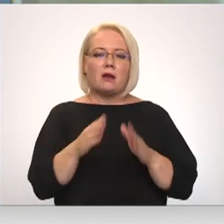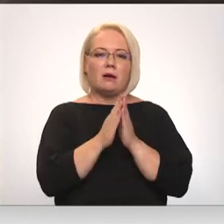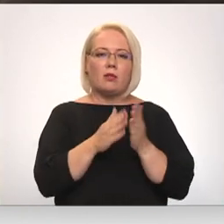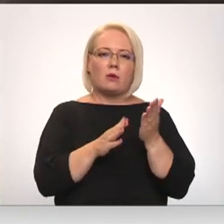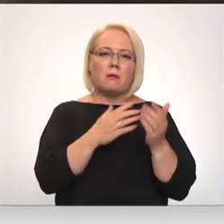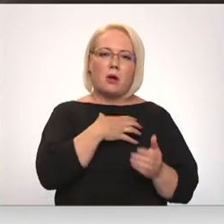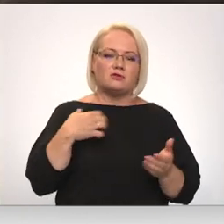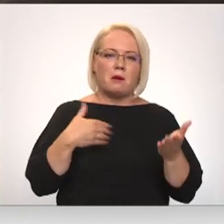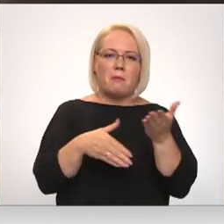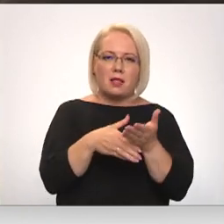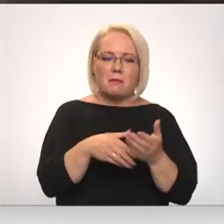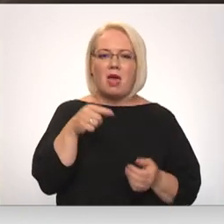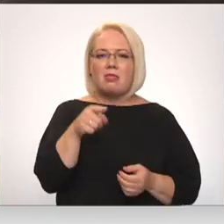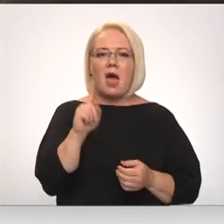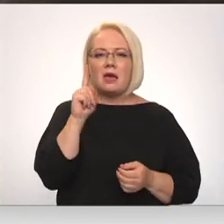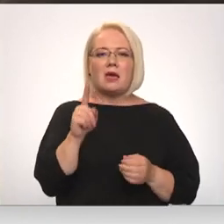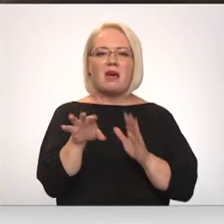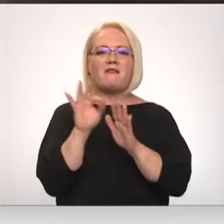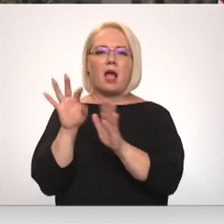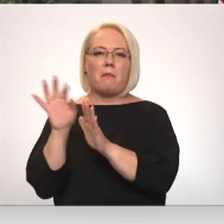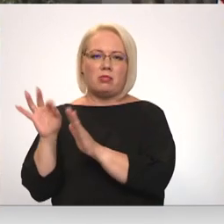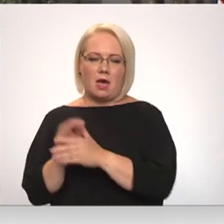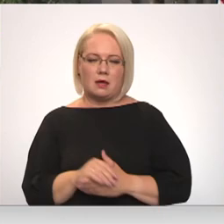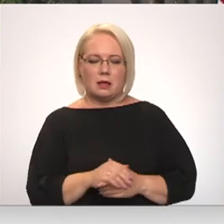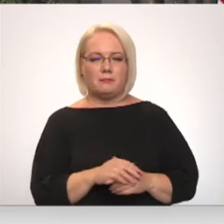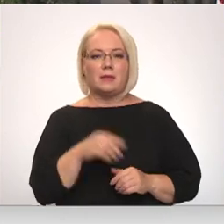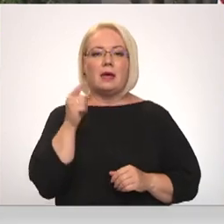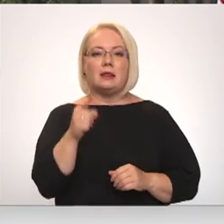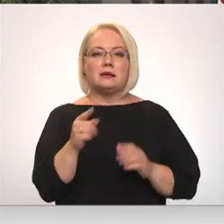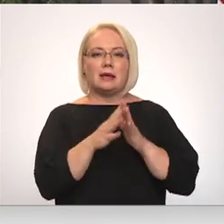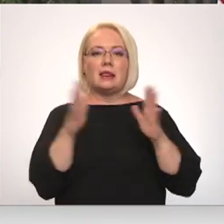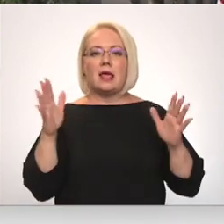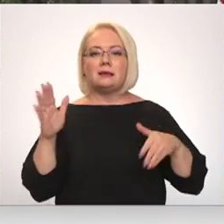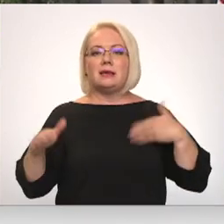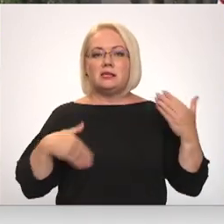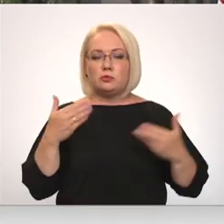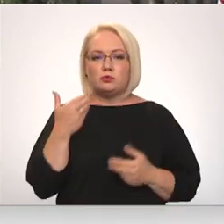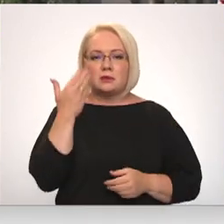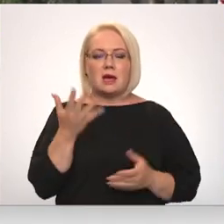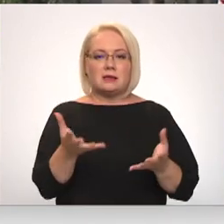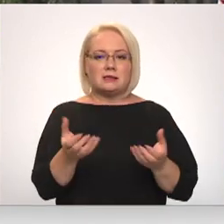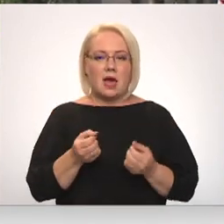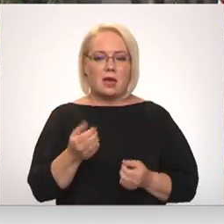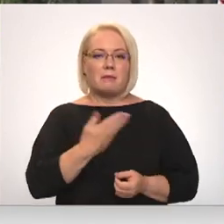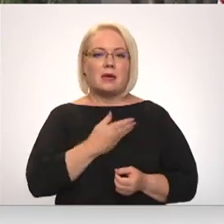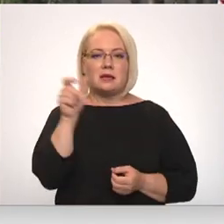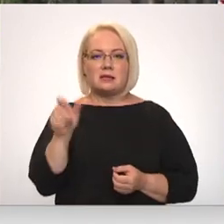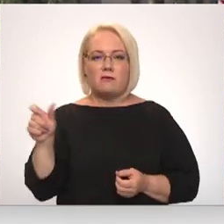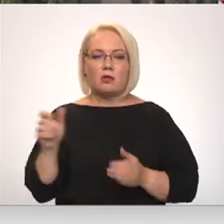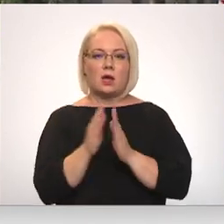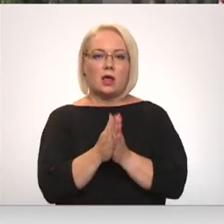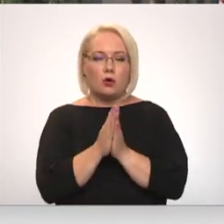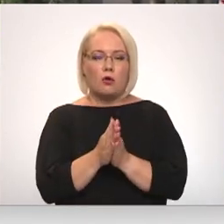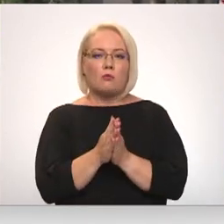palīdzību, taču tā ir fragmentēta. Tas ir diezgan liels izmisums, kad mēs saņemām šos te iedzīvotāju lūgumus